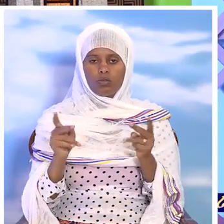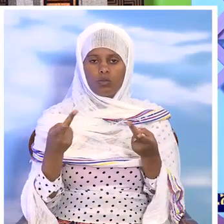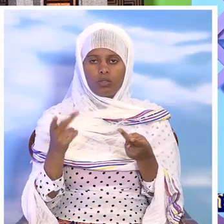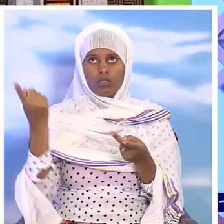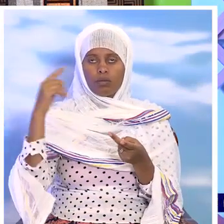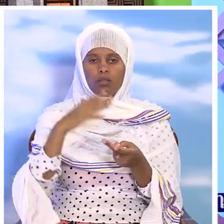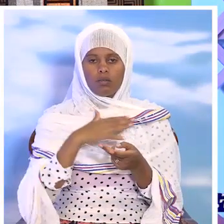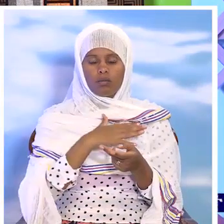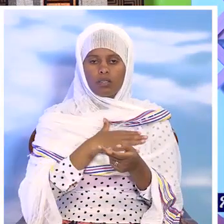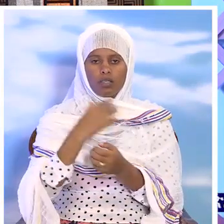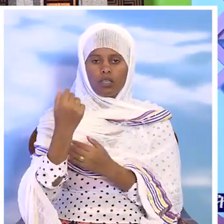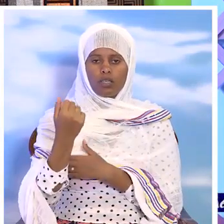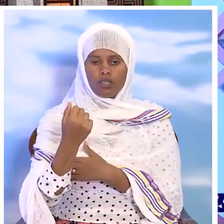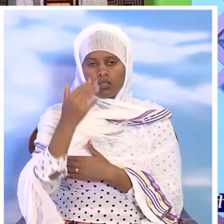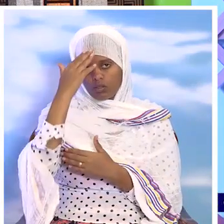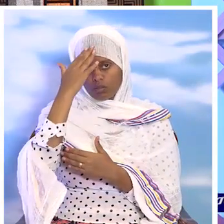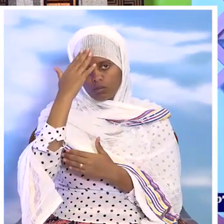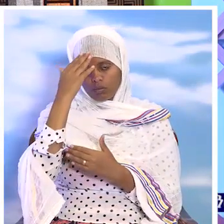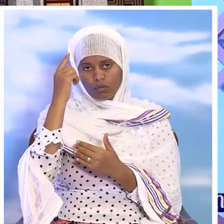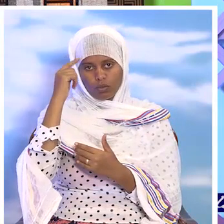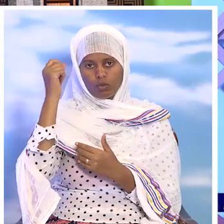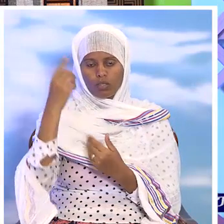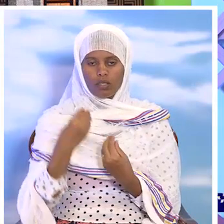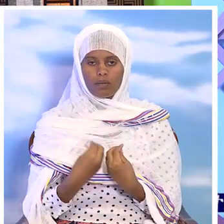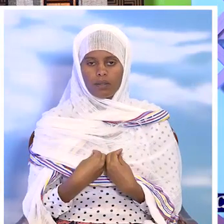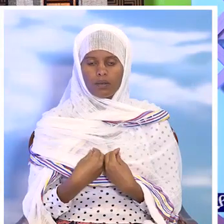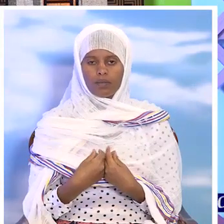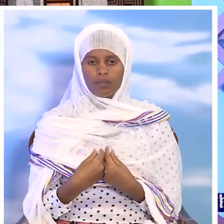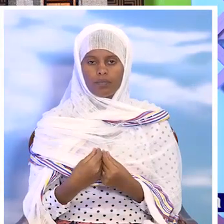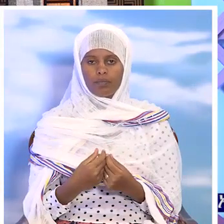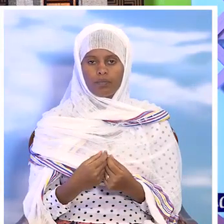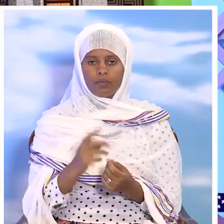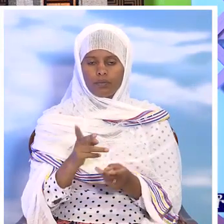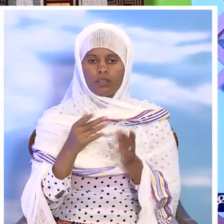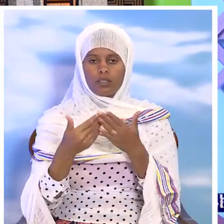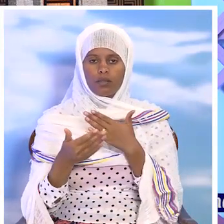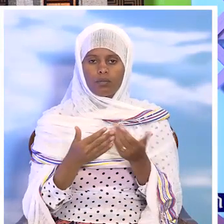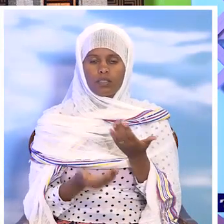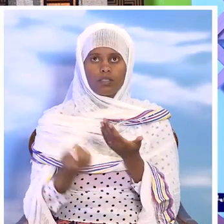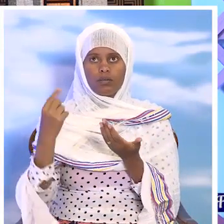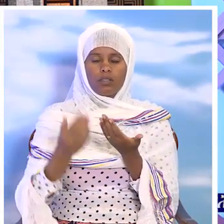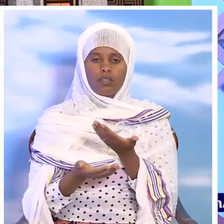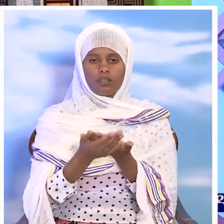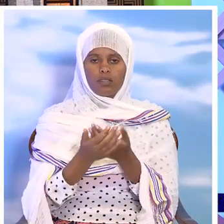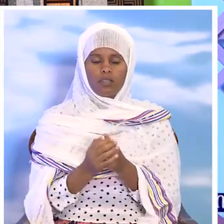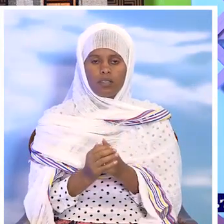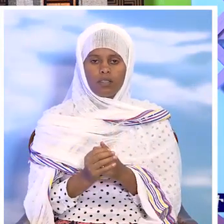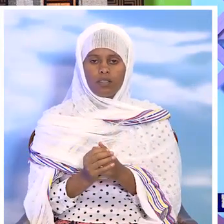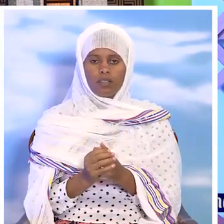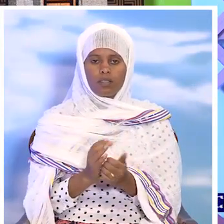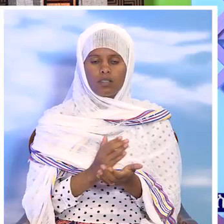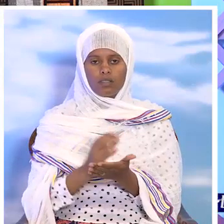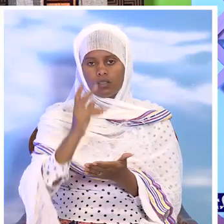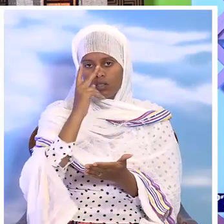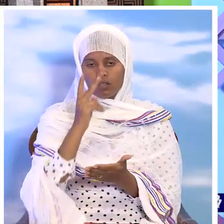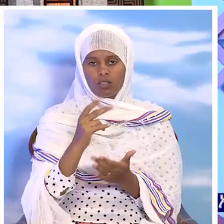ኣምላኽ ሓይሊ ክእለቱን ጥበቡን ስዓሉን ይግለፀልና ነዚ ክንገብር ከዓ ይሓግዘና። ቅፅል ኣቢሉ ኣብቲ